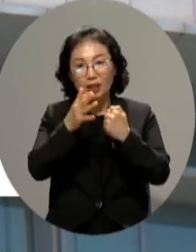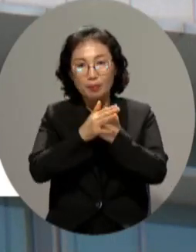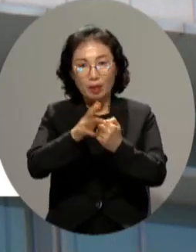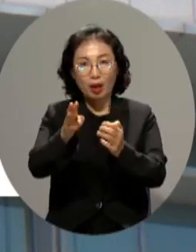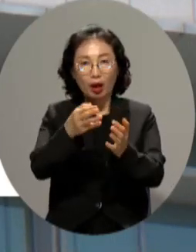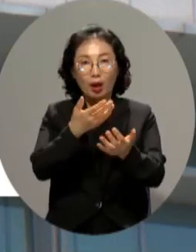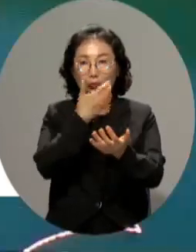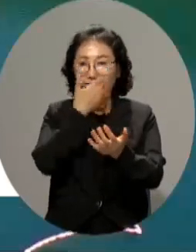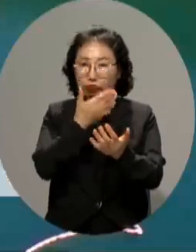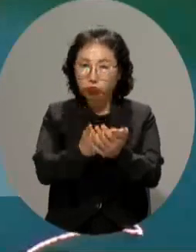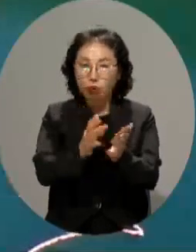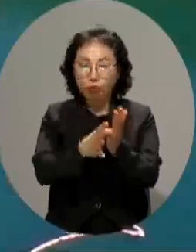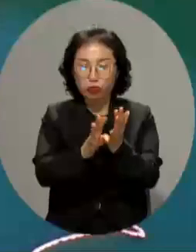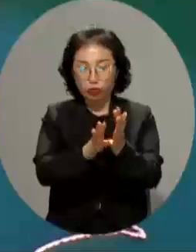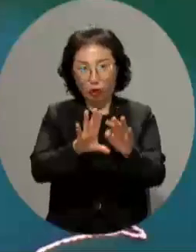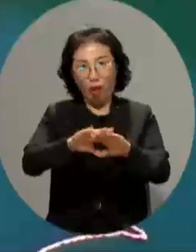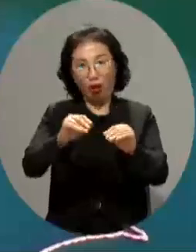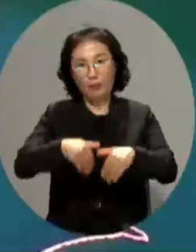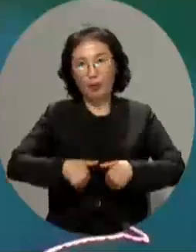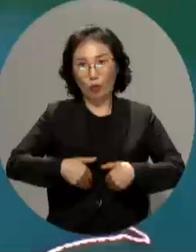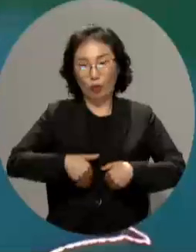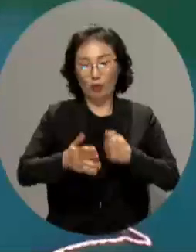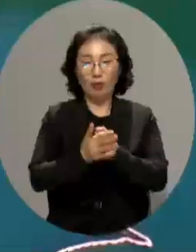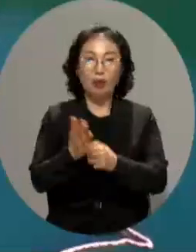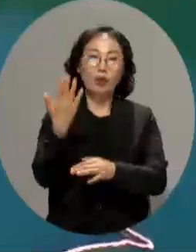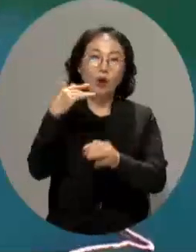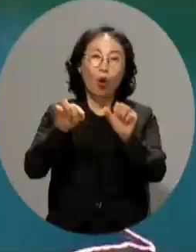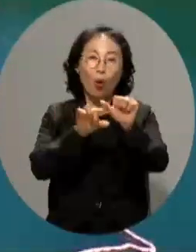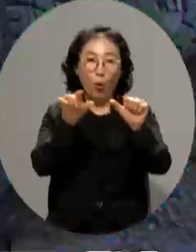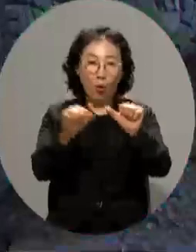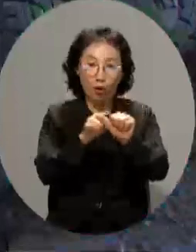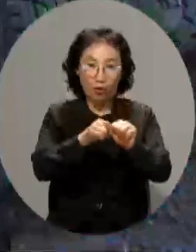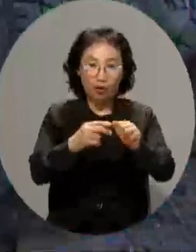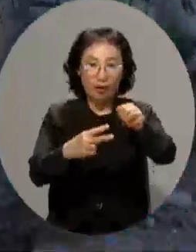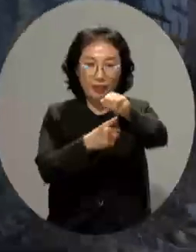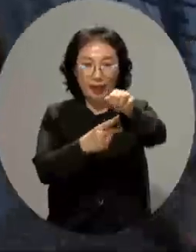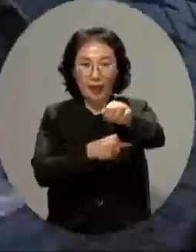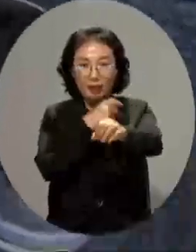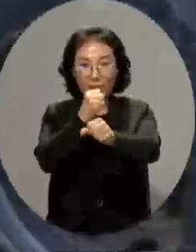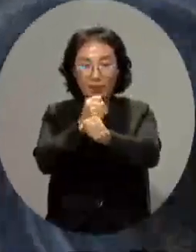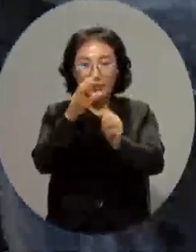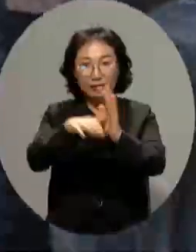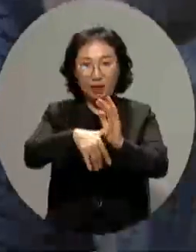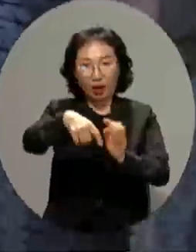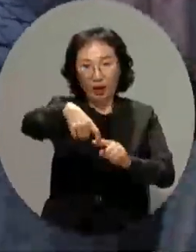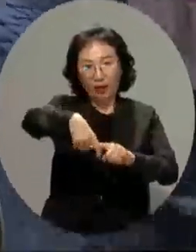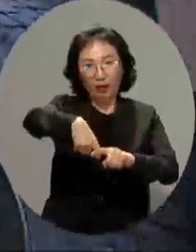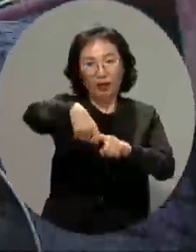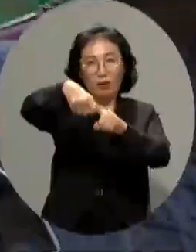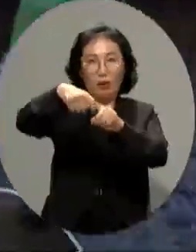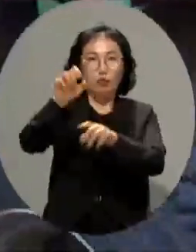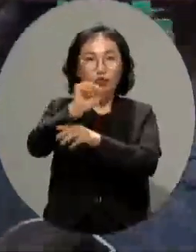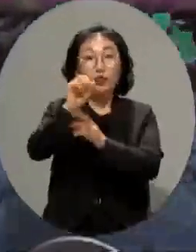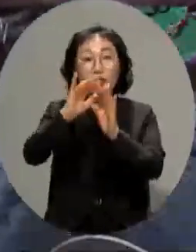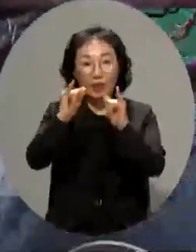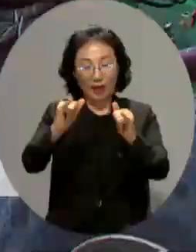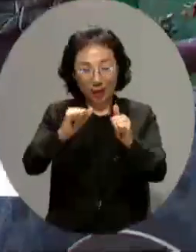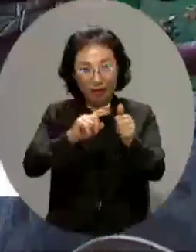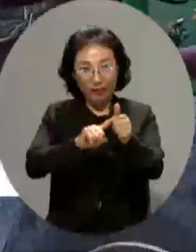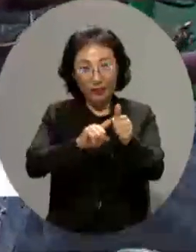중량물로 처리를 해서 지난 5월에는 지난해 한 교량 건설 현장에서 트레일러 차량 운전자 53살 서모